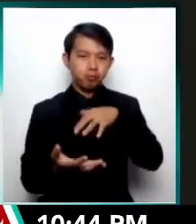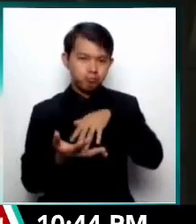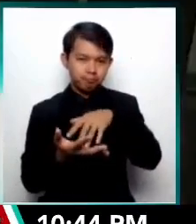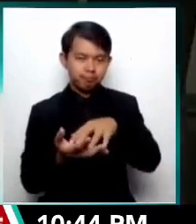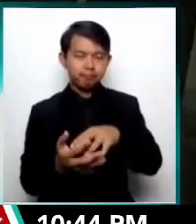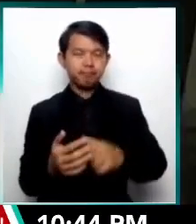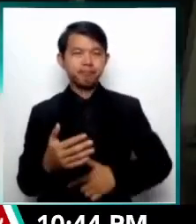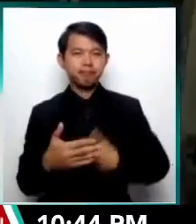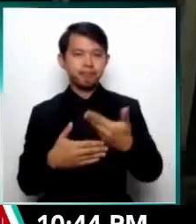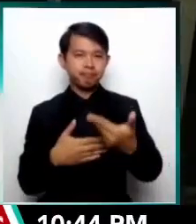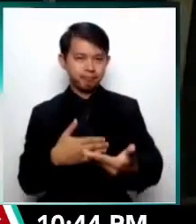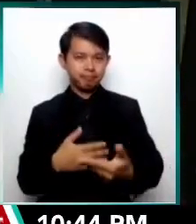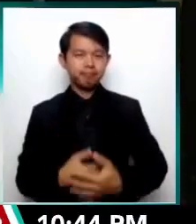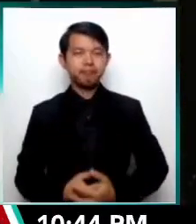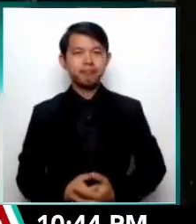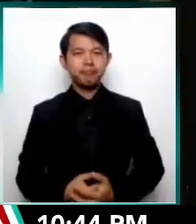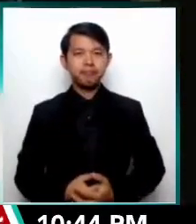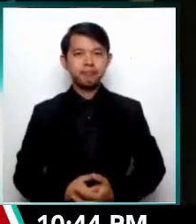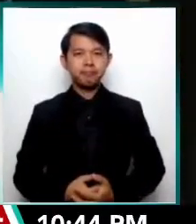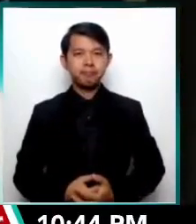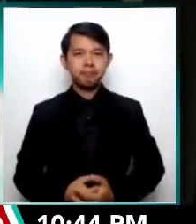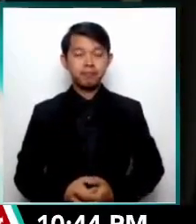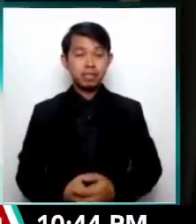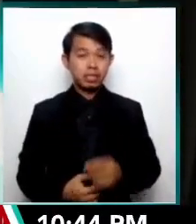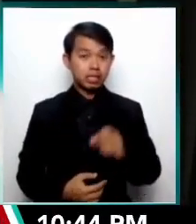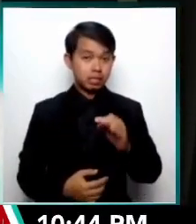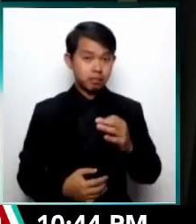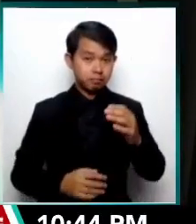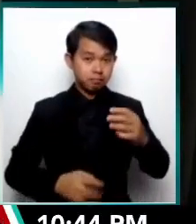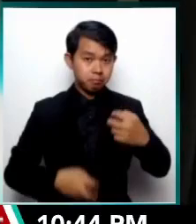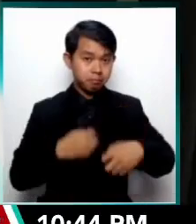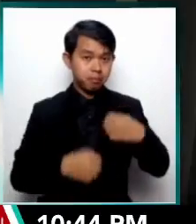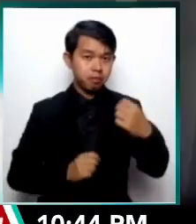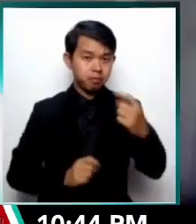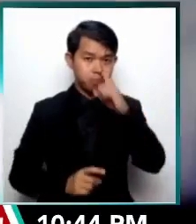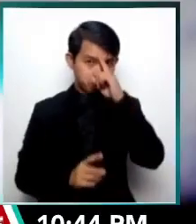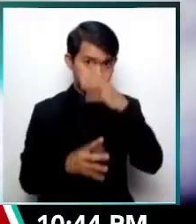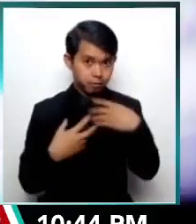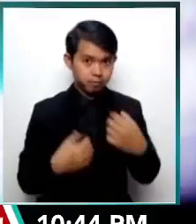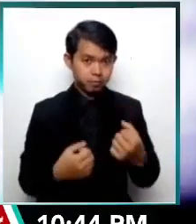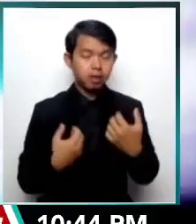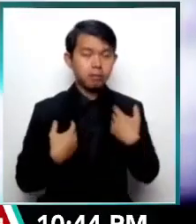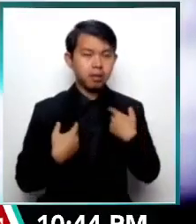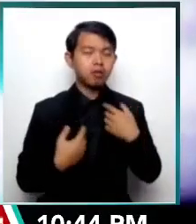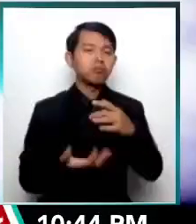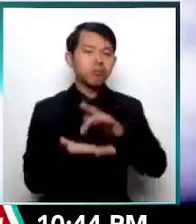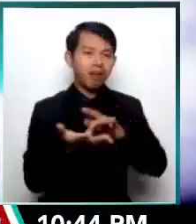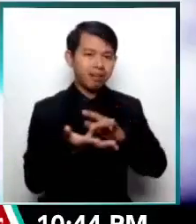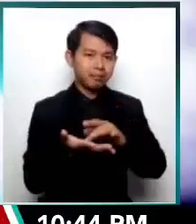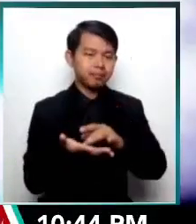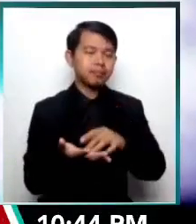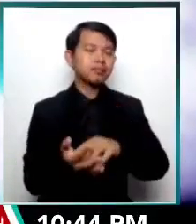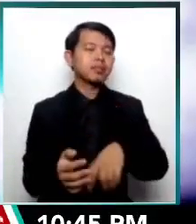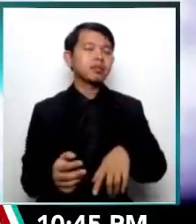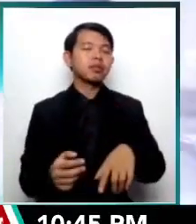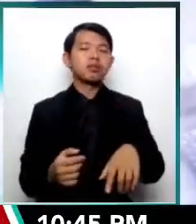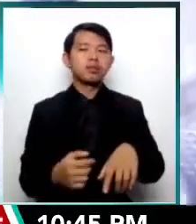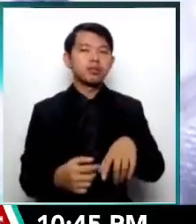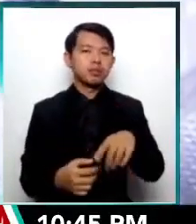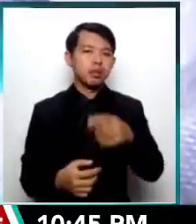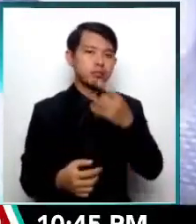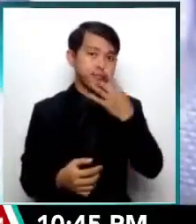Ang mga may problema sa mental health, karaniwang nire-resetahan ng antidepressants. Pero sa pag-aaral ng Vrije University